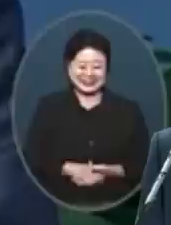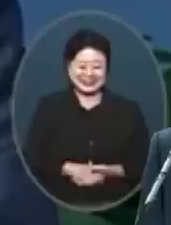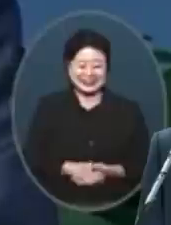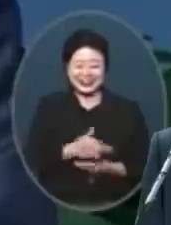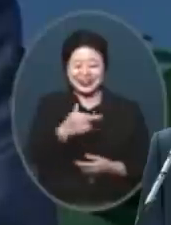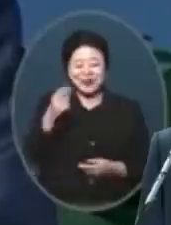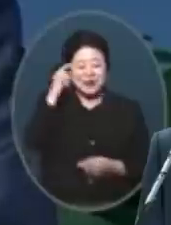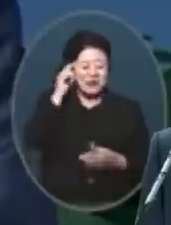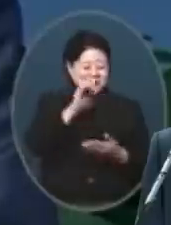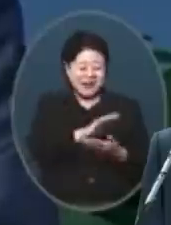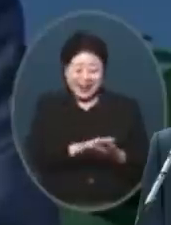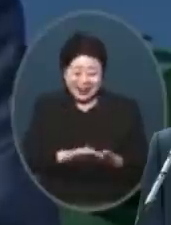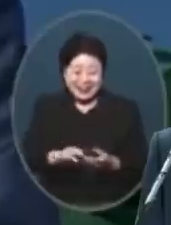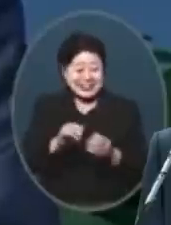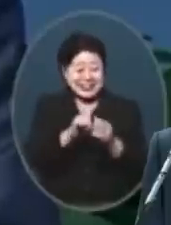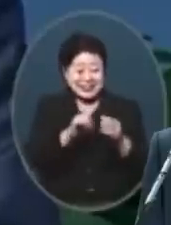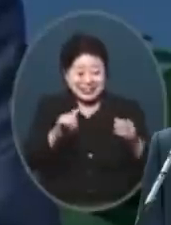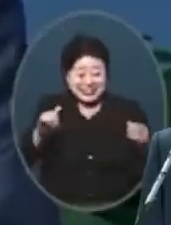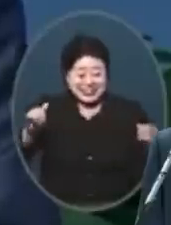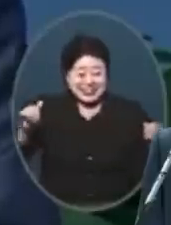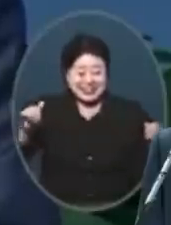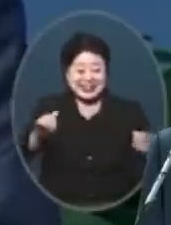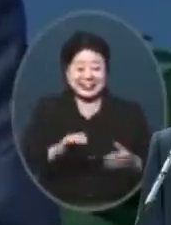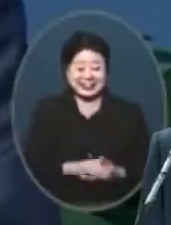너무 평안하기 때문에 사람들이